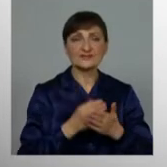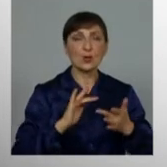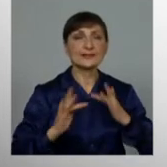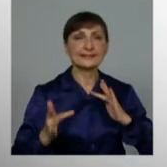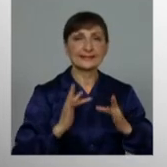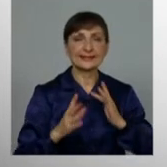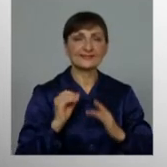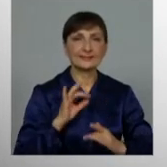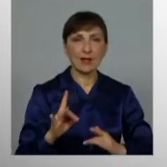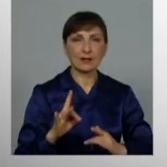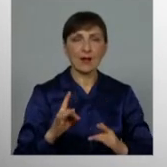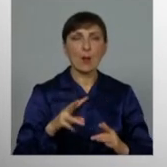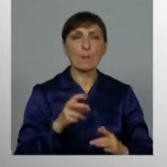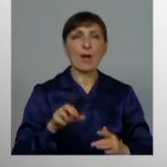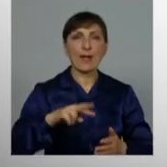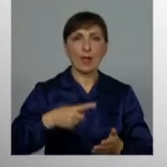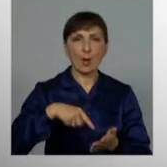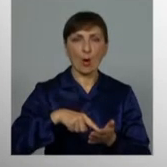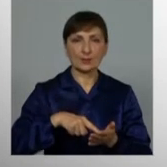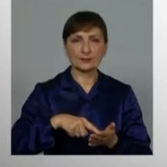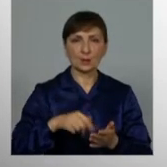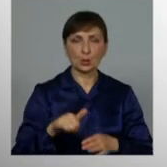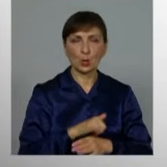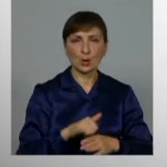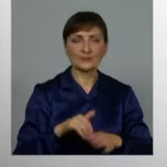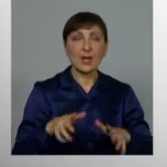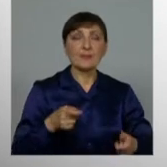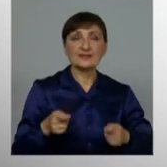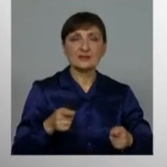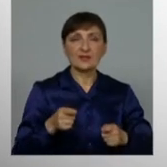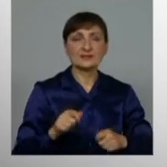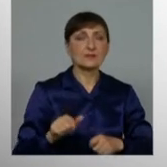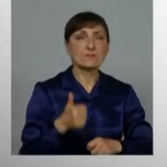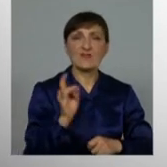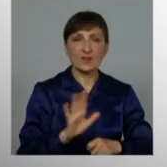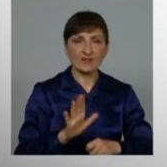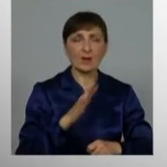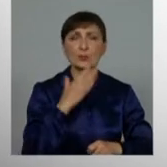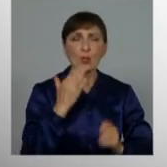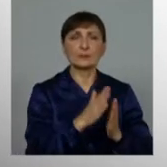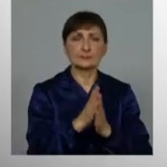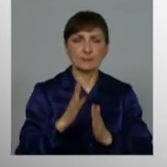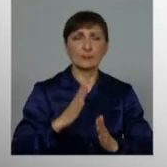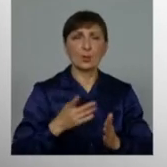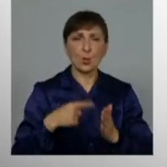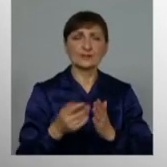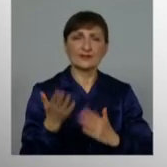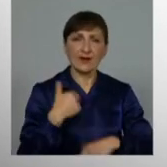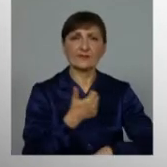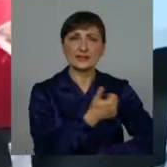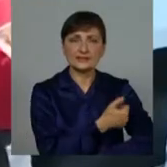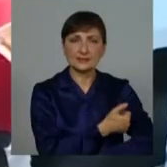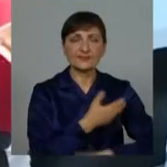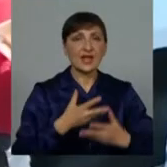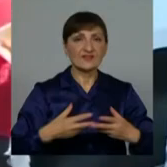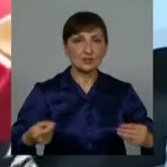в Твиттер опубликовала мэрия города. Напомню, что местные власти не в первый раз подталкивают жителей мегаполиса на вакцинацию.